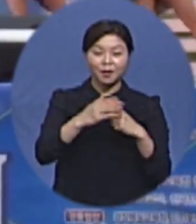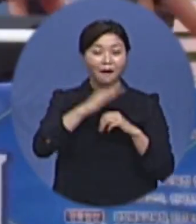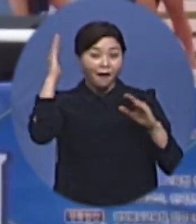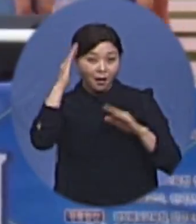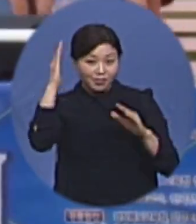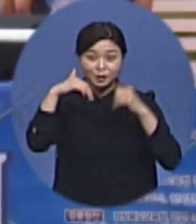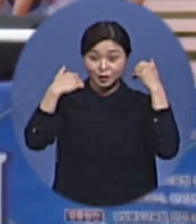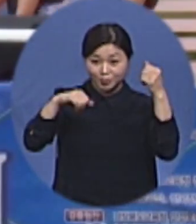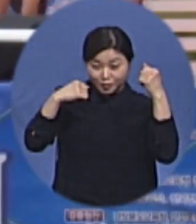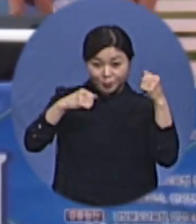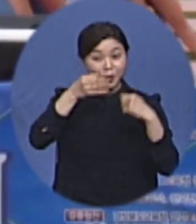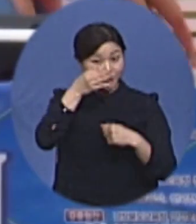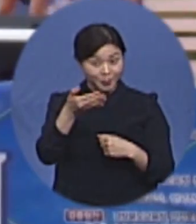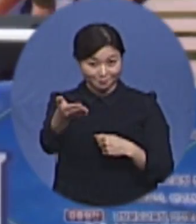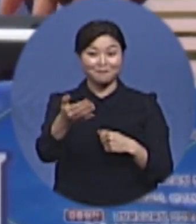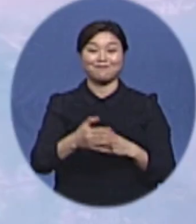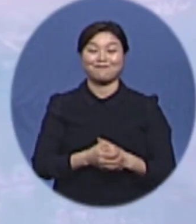공연도 펼쳐졌습니다.